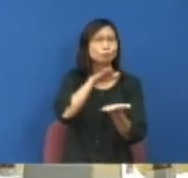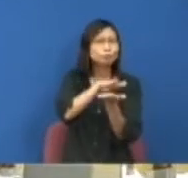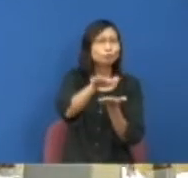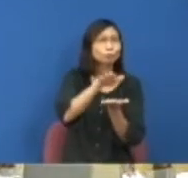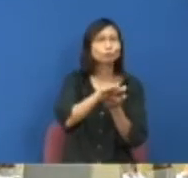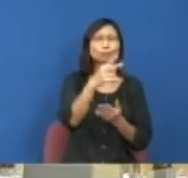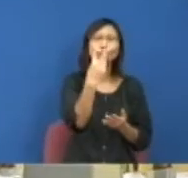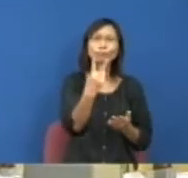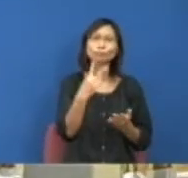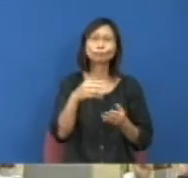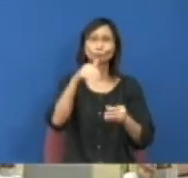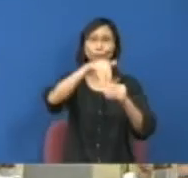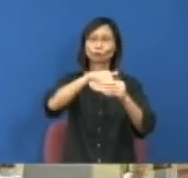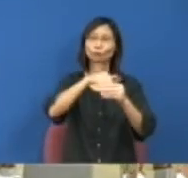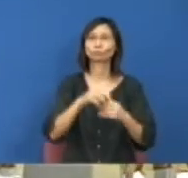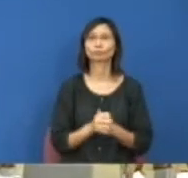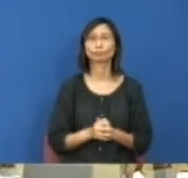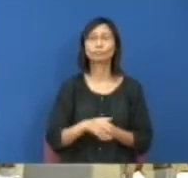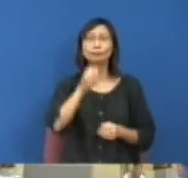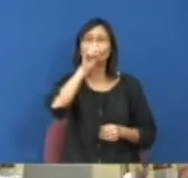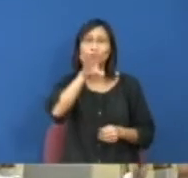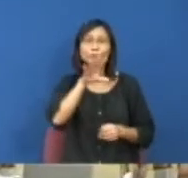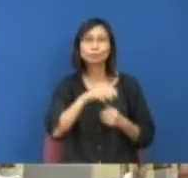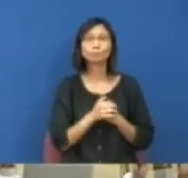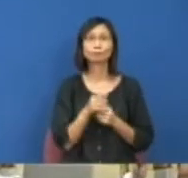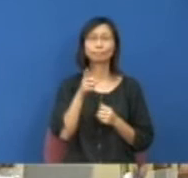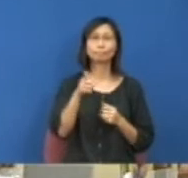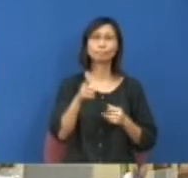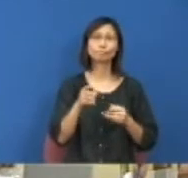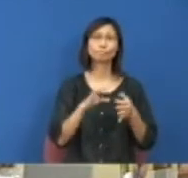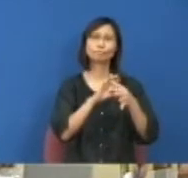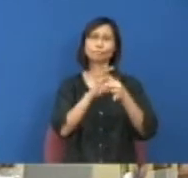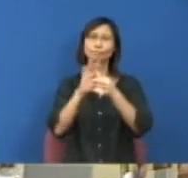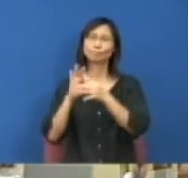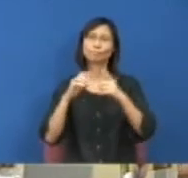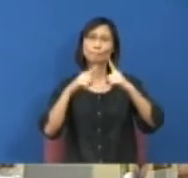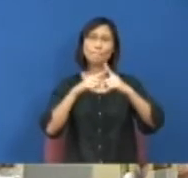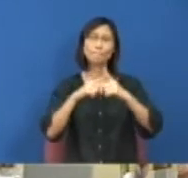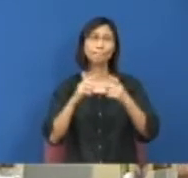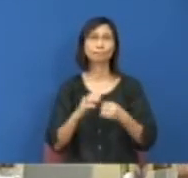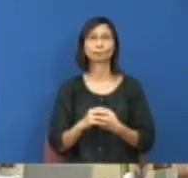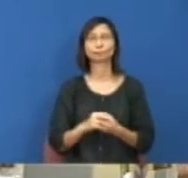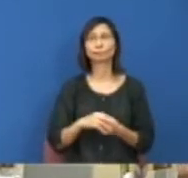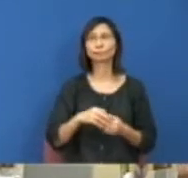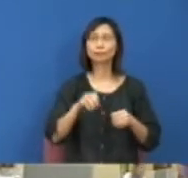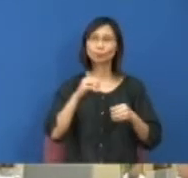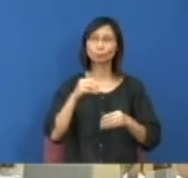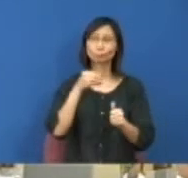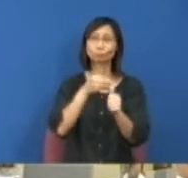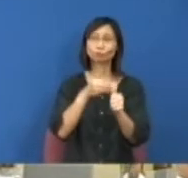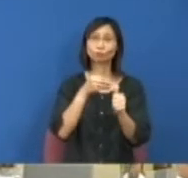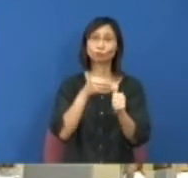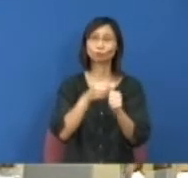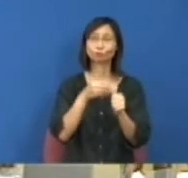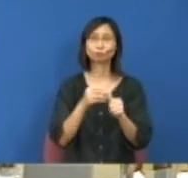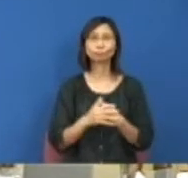體，想問一下你哋社民連會唔會教授歐美外國嘅示威抗爭